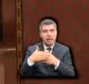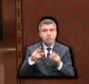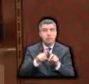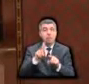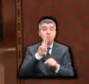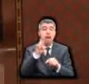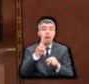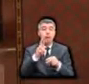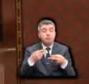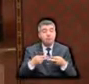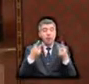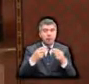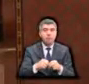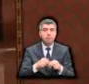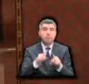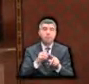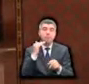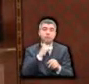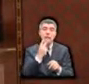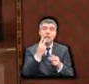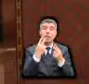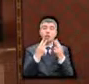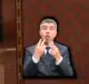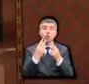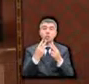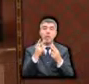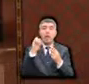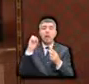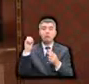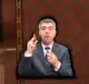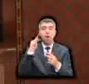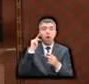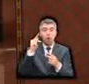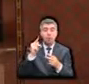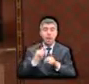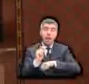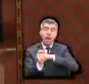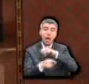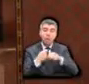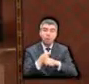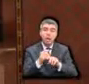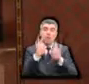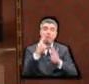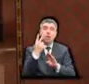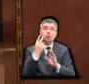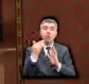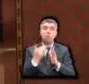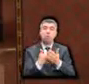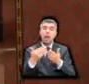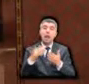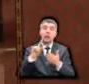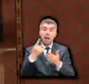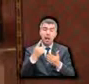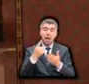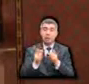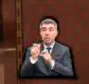الملك. فيه بسرعة 22 ألف كيلومتر من الطرق القروية، 260 منشأة فنية، التكلفة ديالو 28 مليار ديال الدرهم، غيستافد